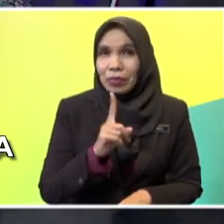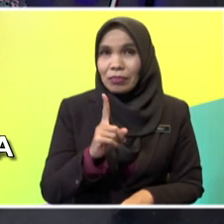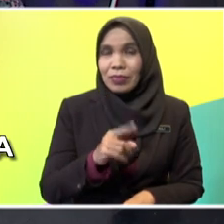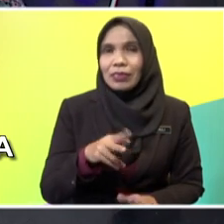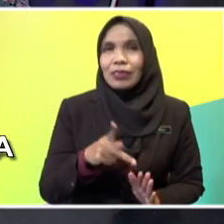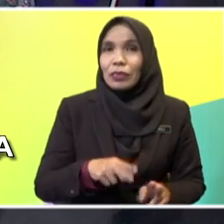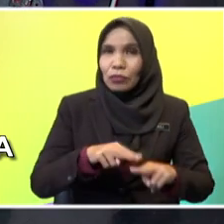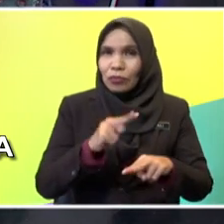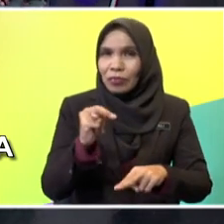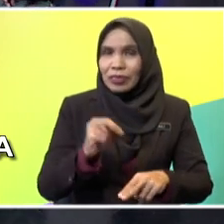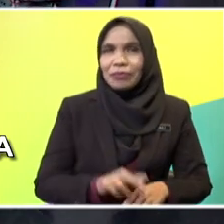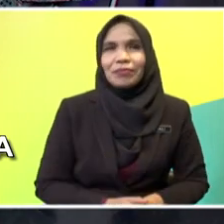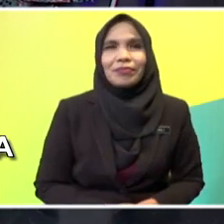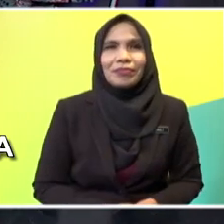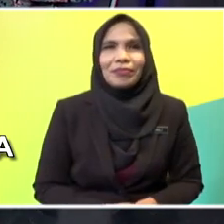tengok jawapannya. Nanti.